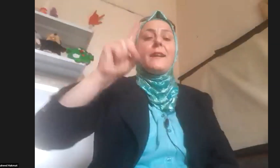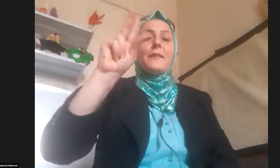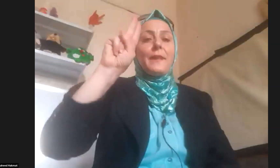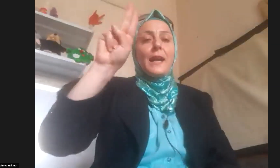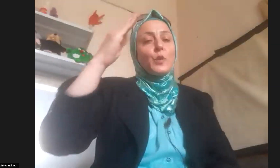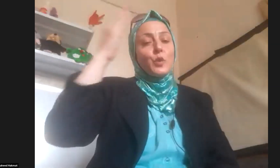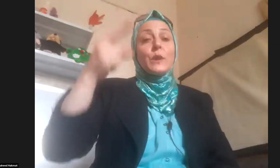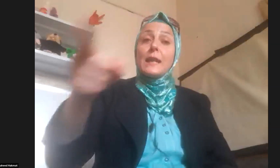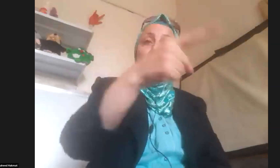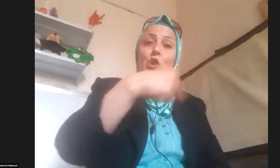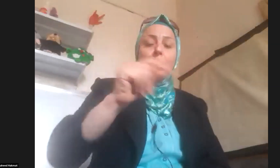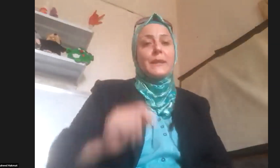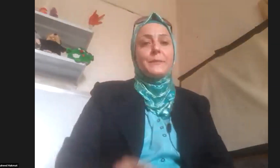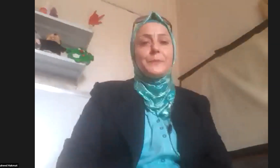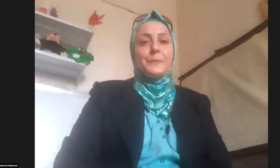جميعاً.